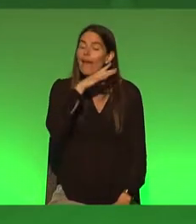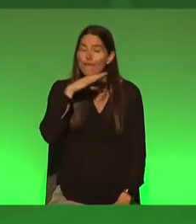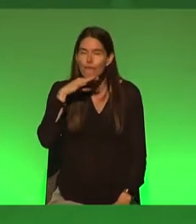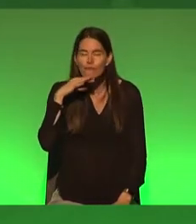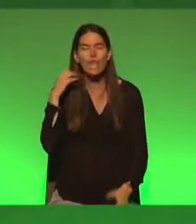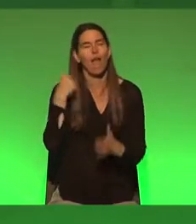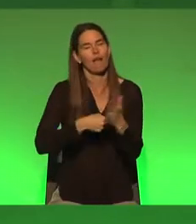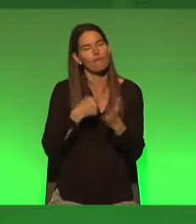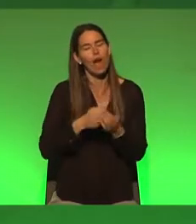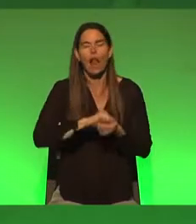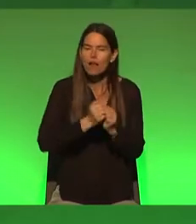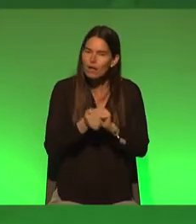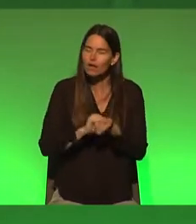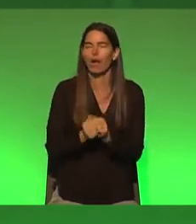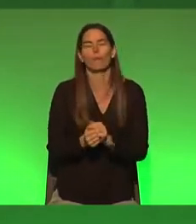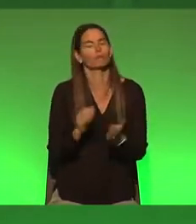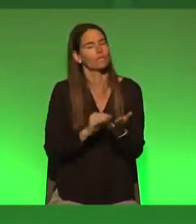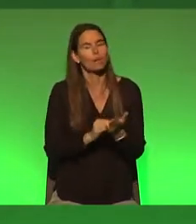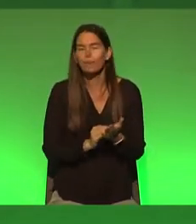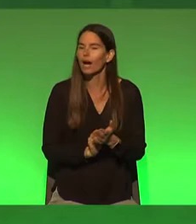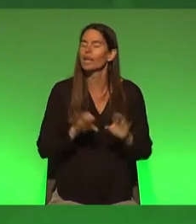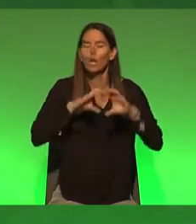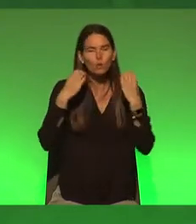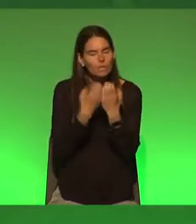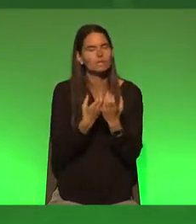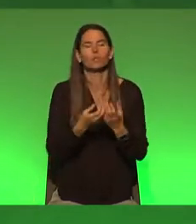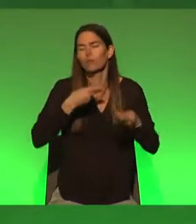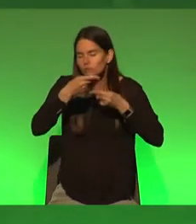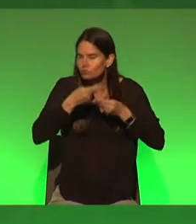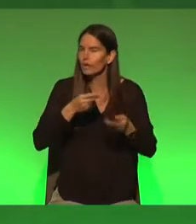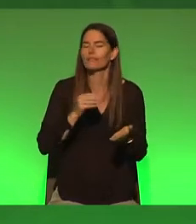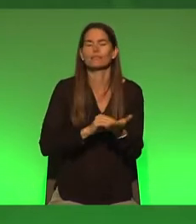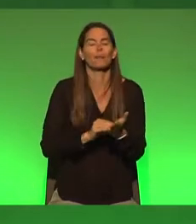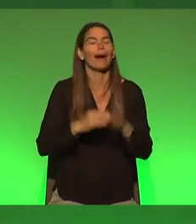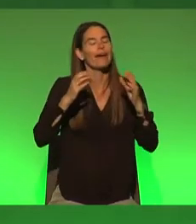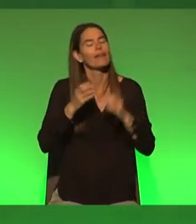Wahlkämpfe bestritten, Koalitionsverhandlungen geführt, Fachveranstaltungen organisiert und dabei